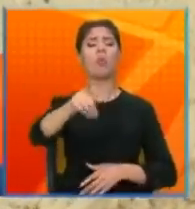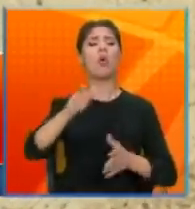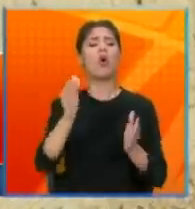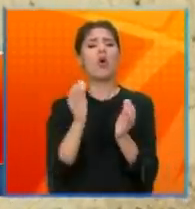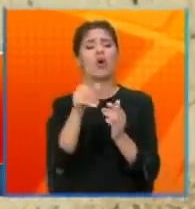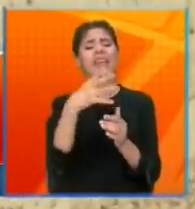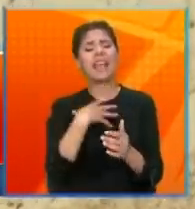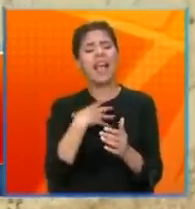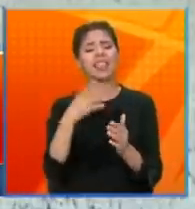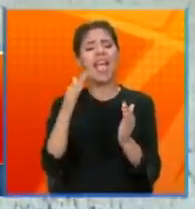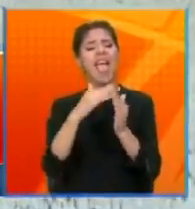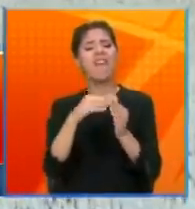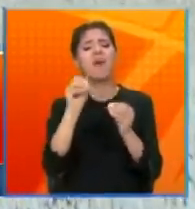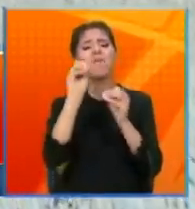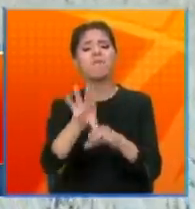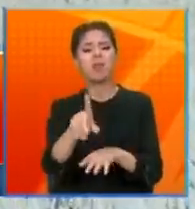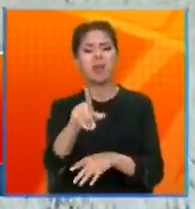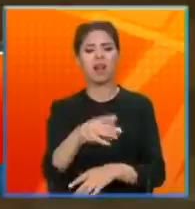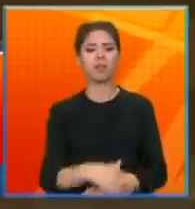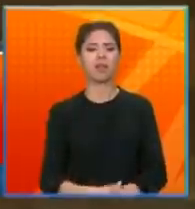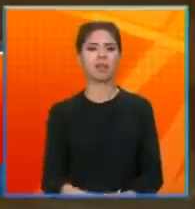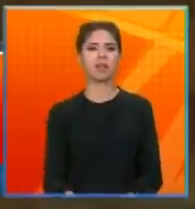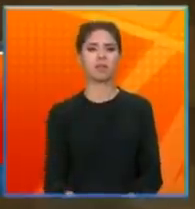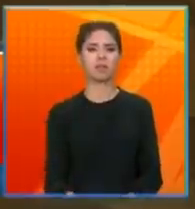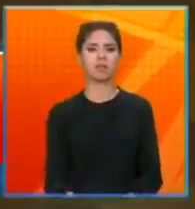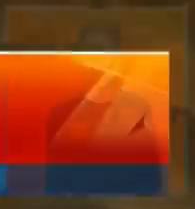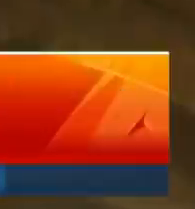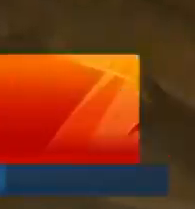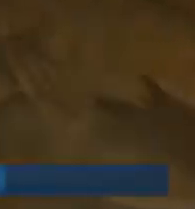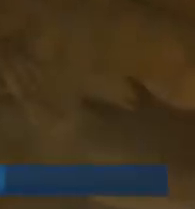ve yavrularını terk etmemişti. Anne her zaman anne.